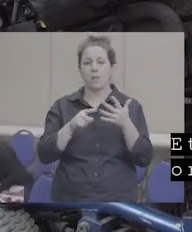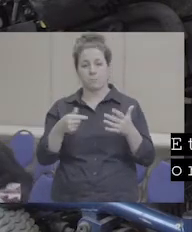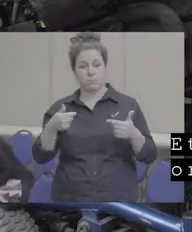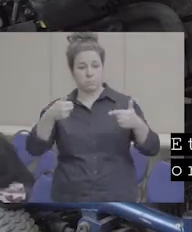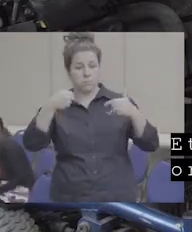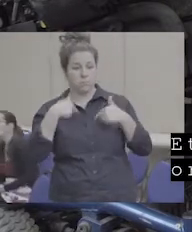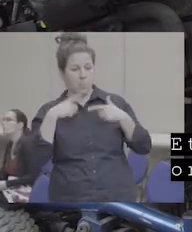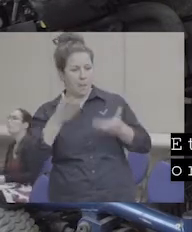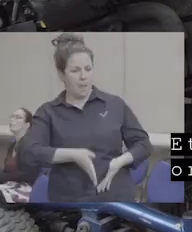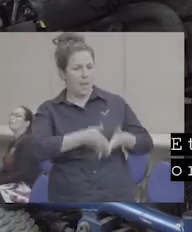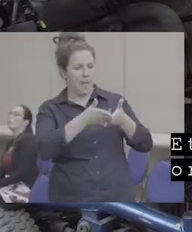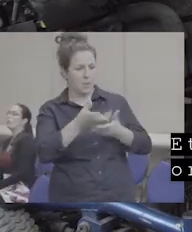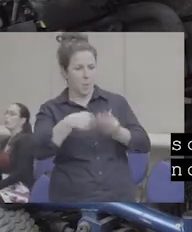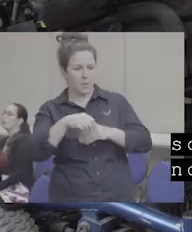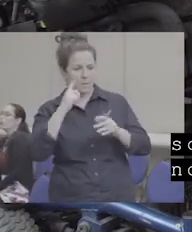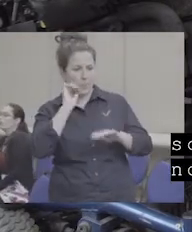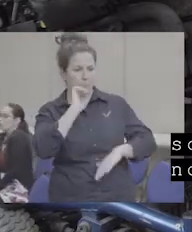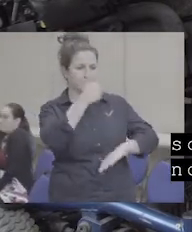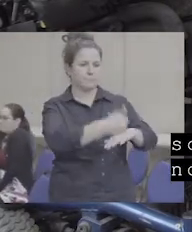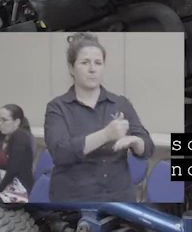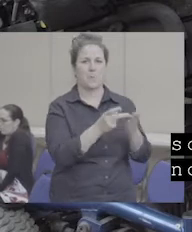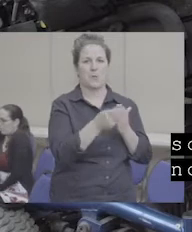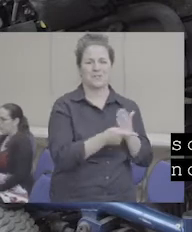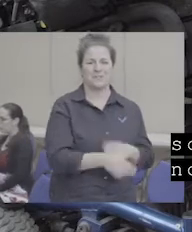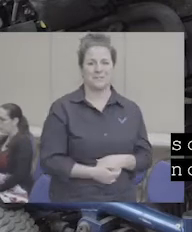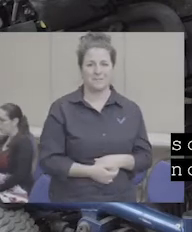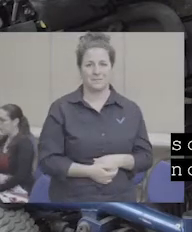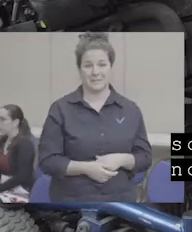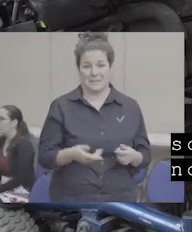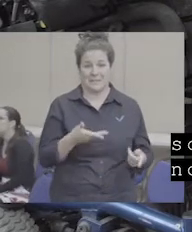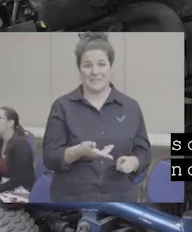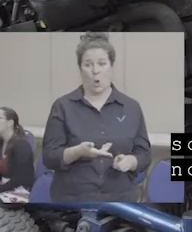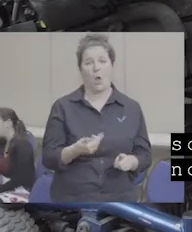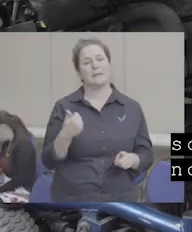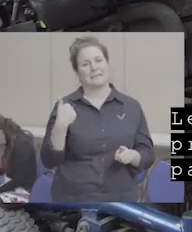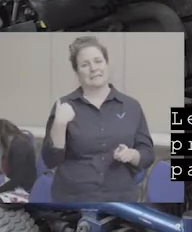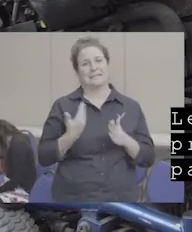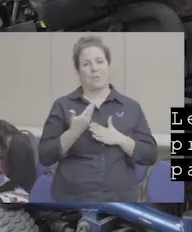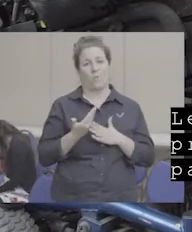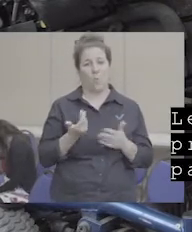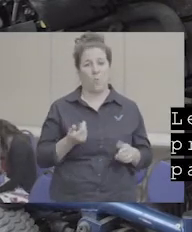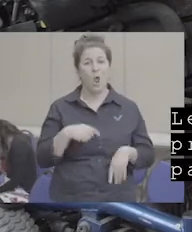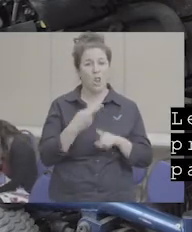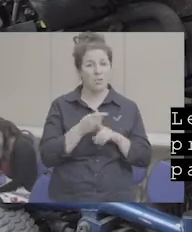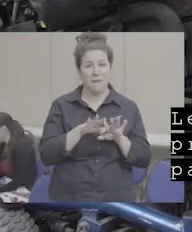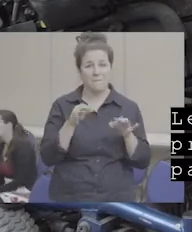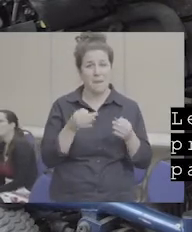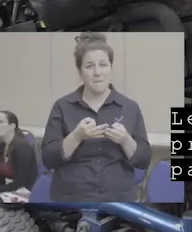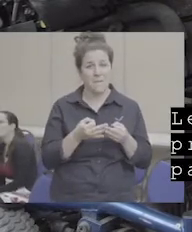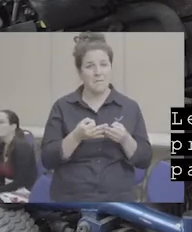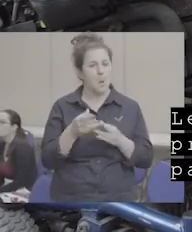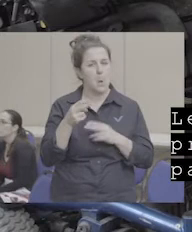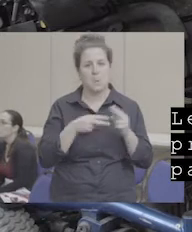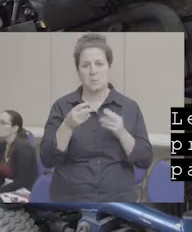vient aider cet organisme-là à mettre en place son projet. Et c'est relativement nouveau, effectivement. Bien, les logements familles, premièrement,